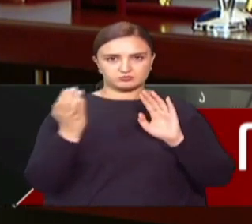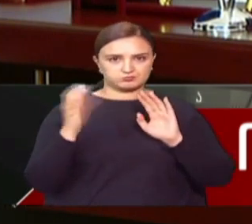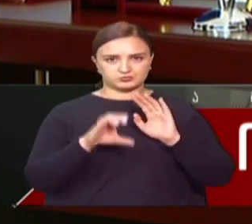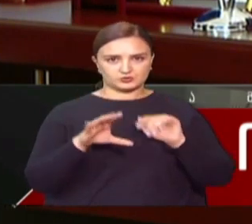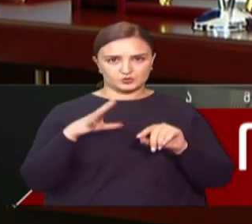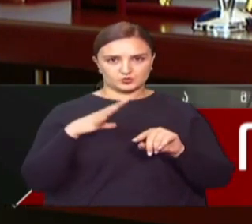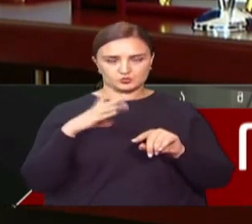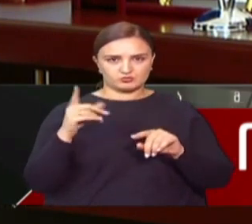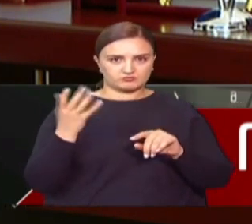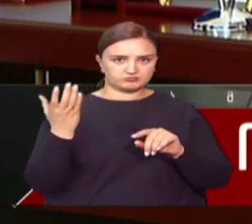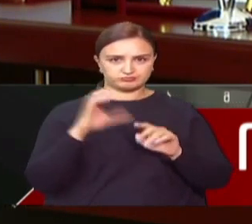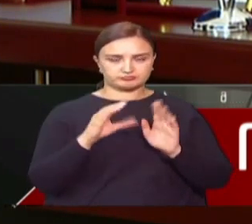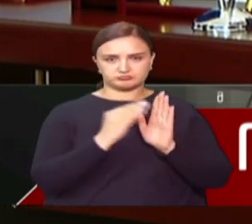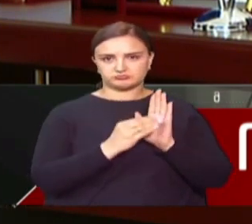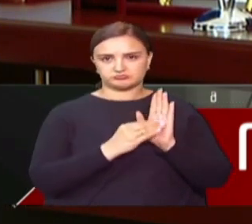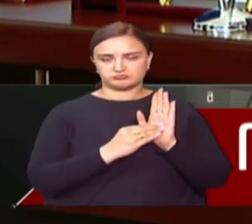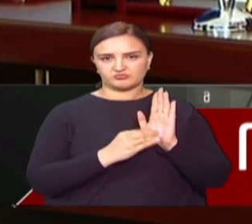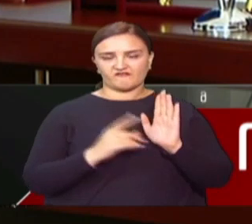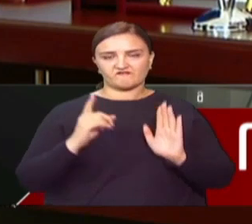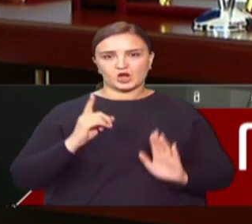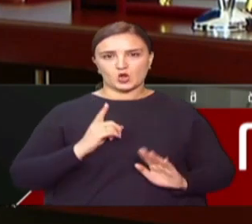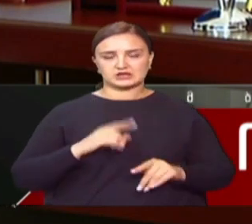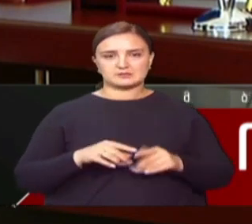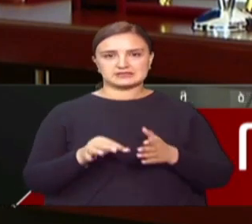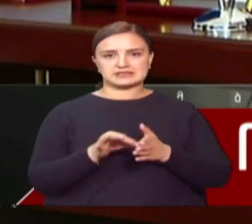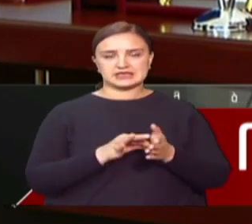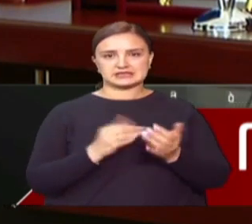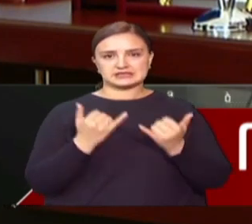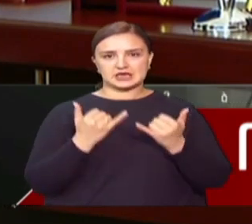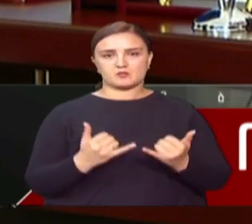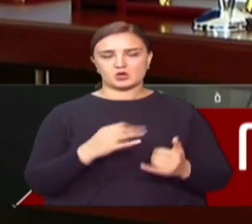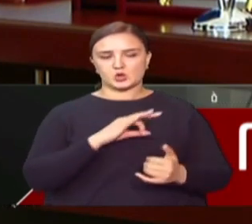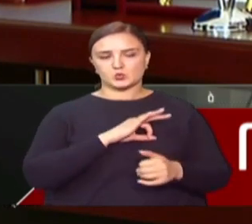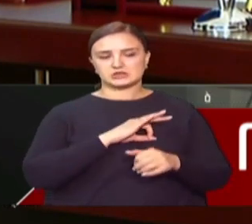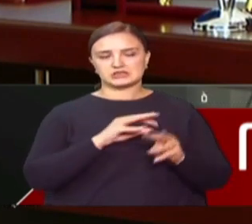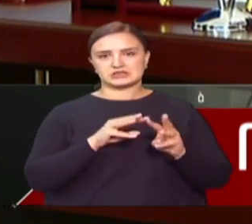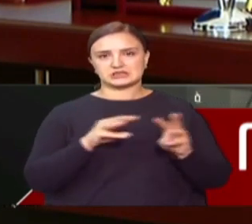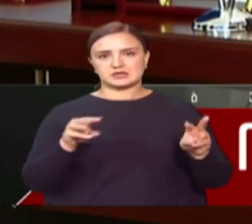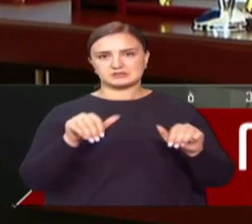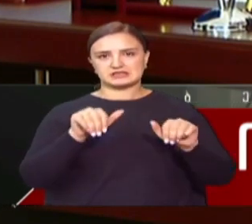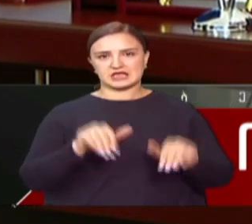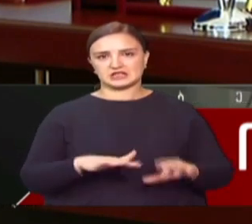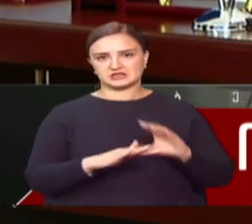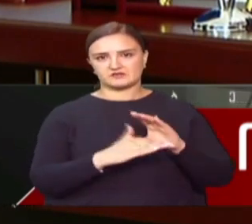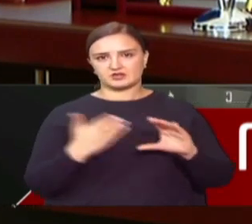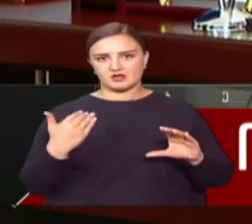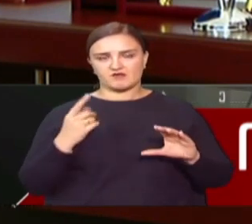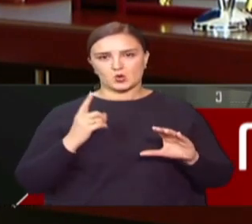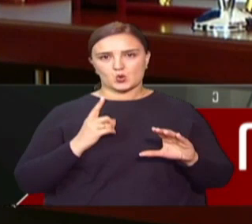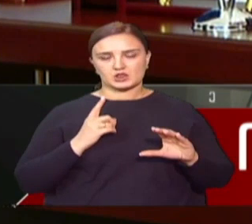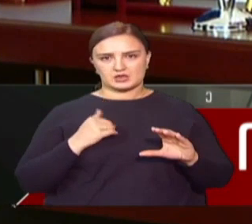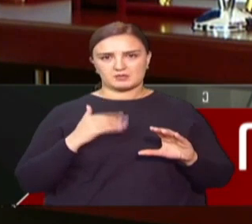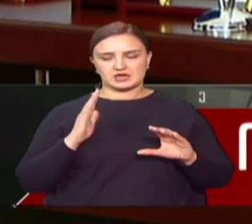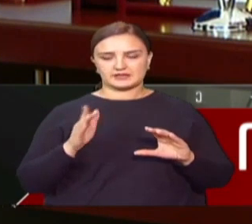მახსოვს ფეისბუქზე, სადაც დაწერა, რომ ველოდები სასწრაფოდ იუსტიციის სამინისტროსგან დასკვნას და მომენტალურად